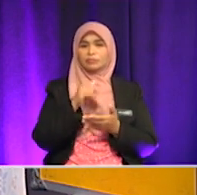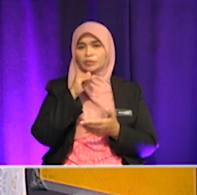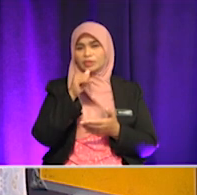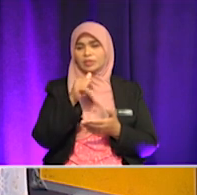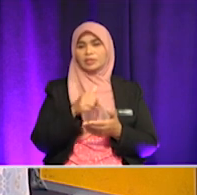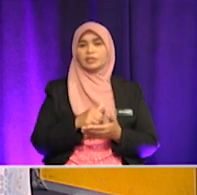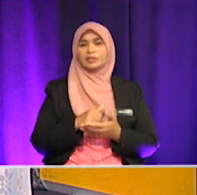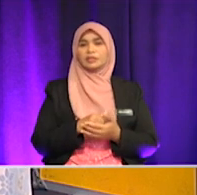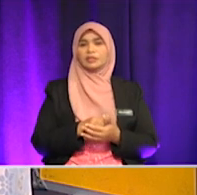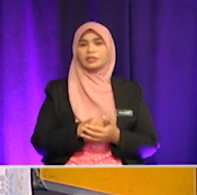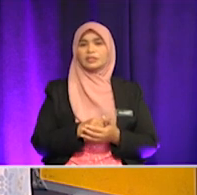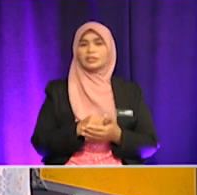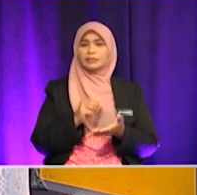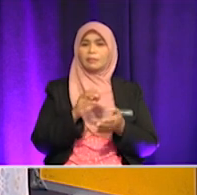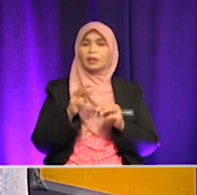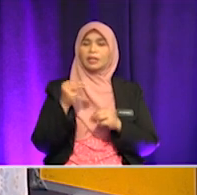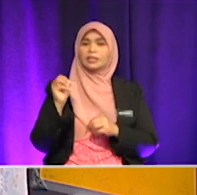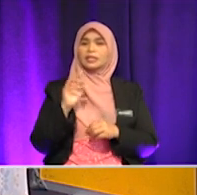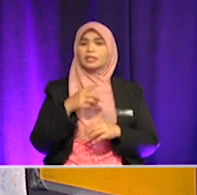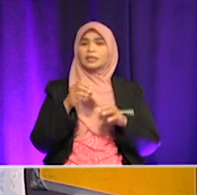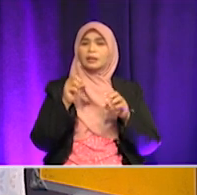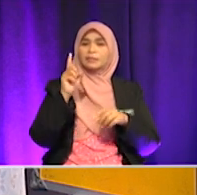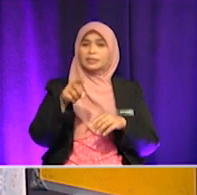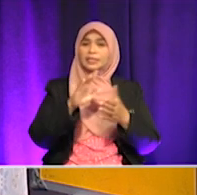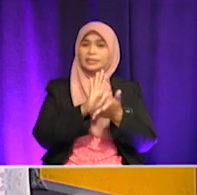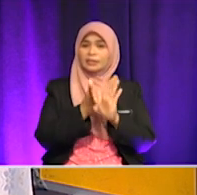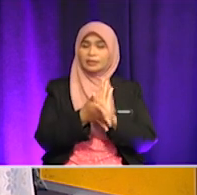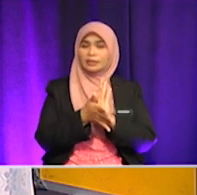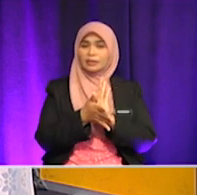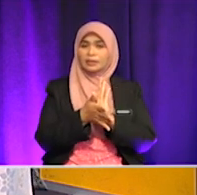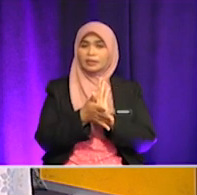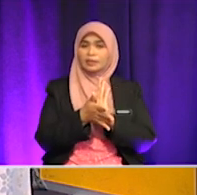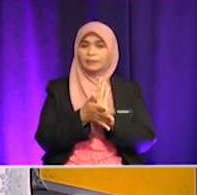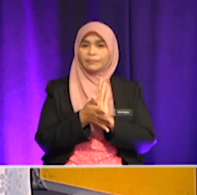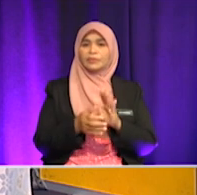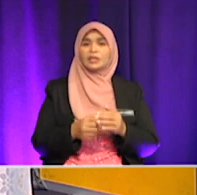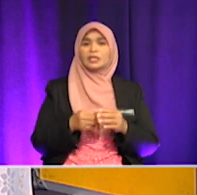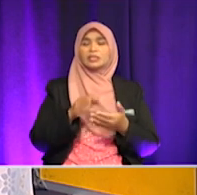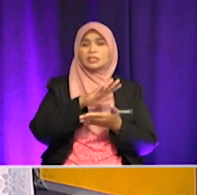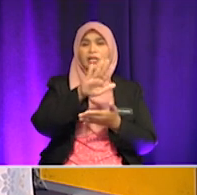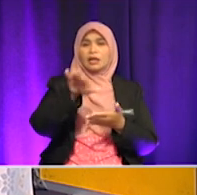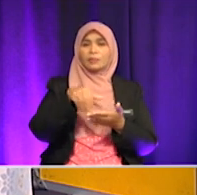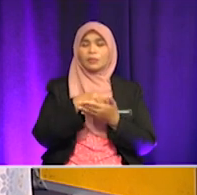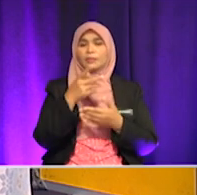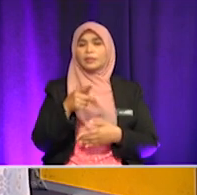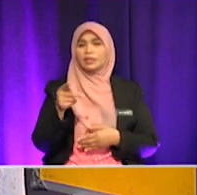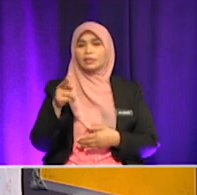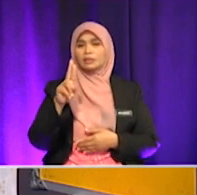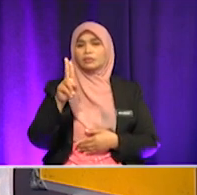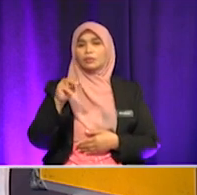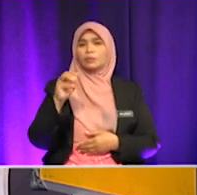adalah 2A. Maka kita perlu jadikan macam contoh yang dapat dilihat. Okey, semua perkara rumus bernilai